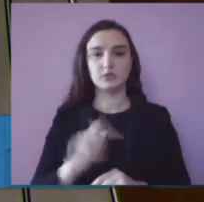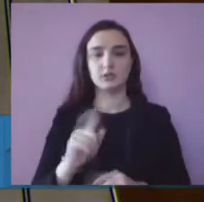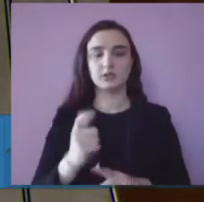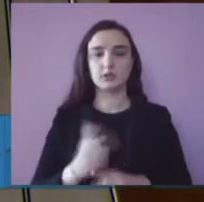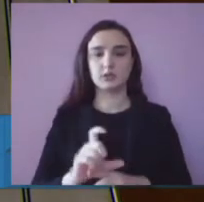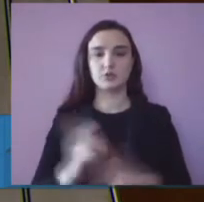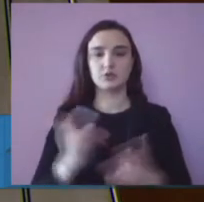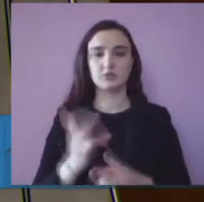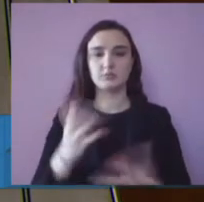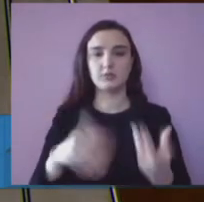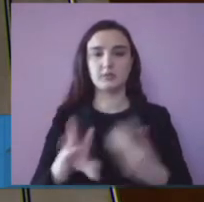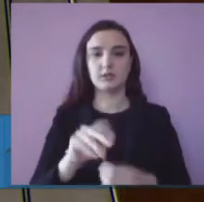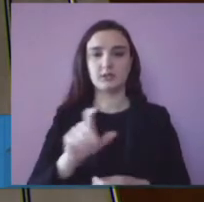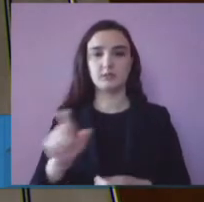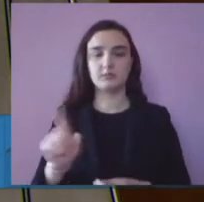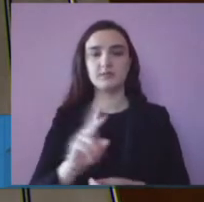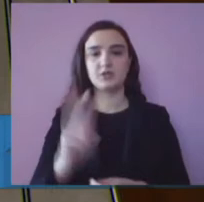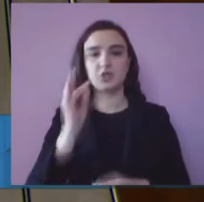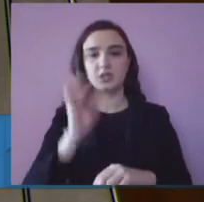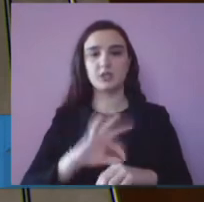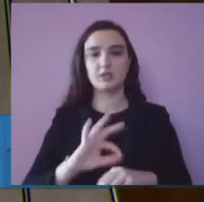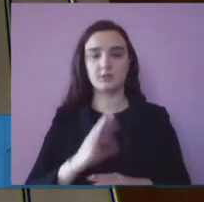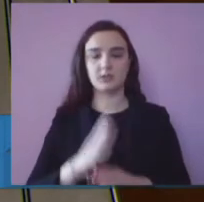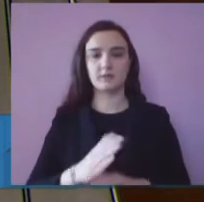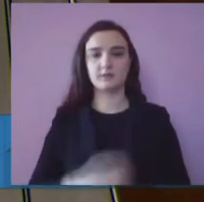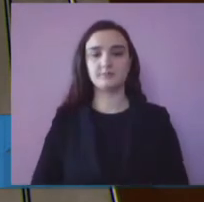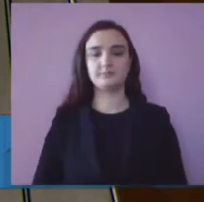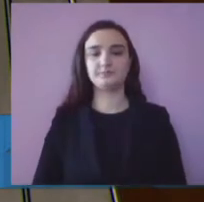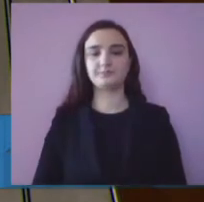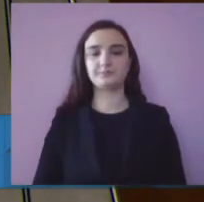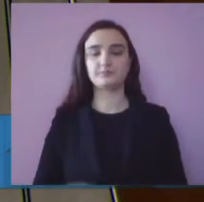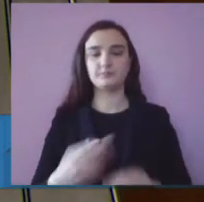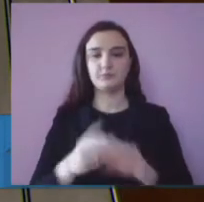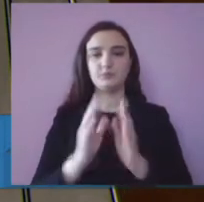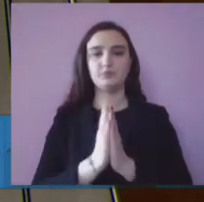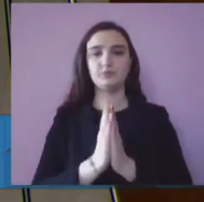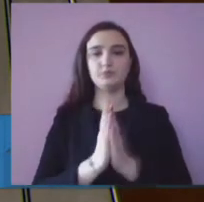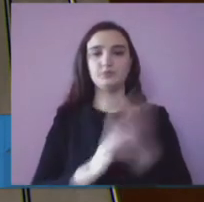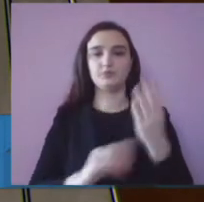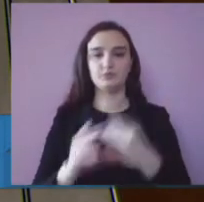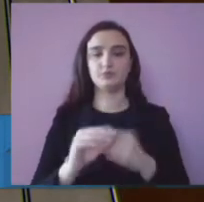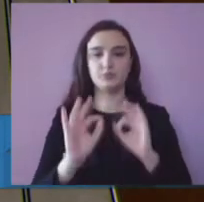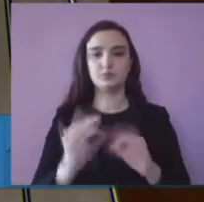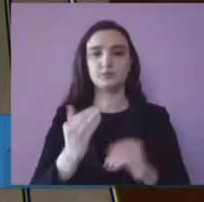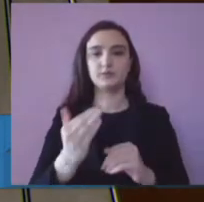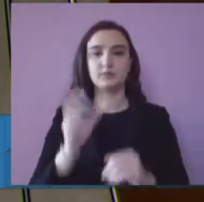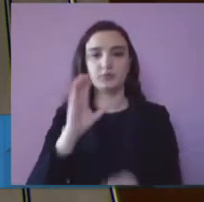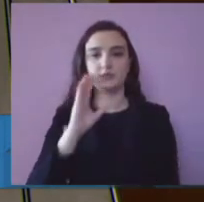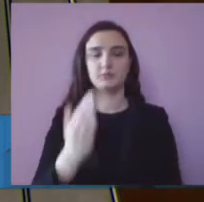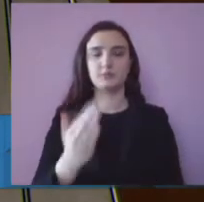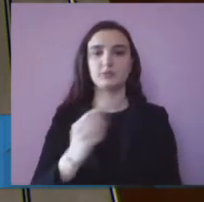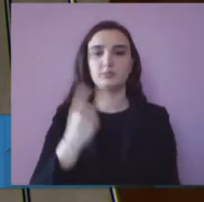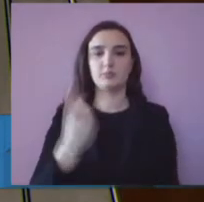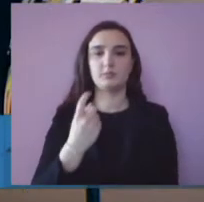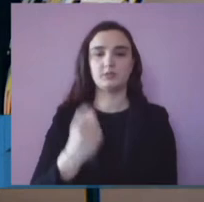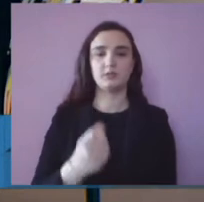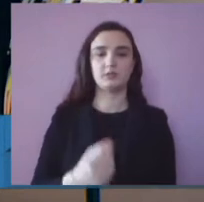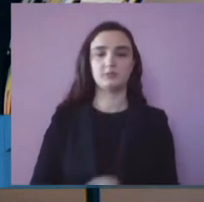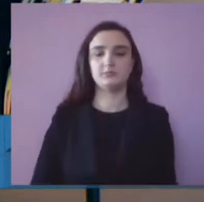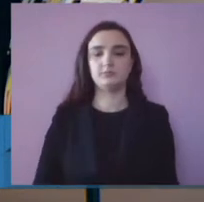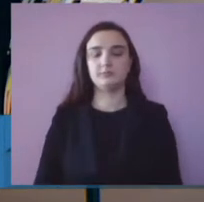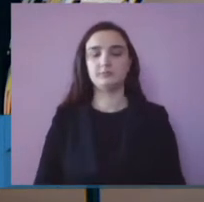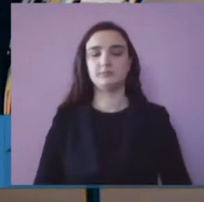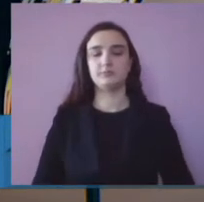ყველა ადამიანს, ვისაც შაქრიანი დიაბეტი აქვს. Და ამიტომ გთხოვეთ, რომ სწორედ თქვენგან მოისმინონ ეს ინფორმაცია. რაც